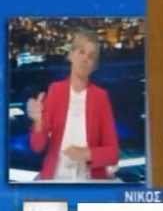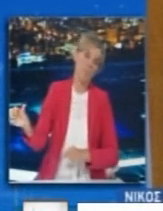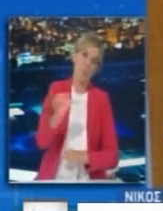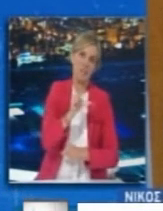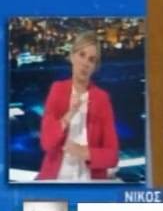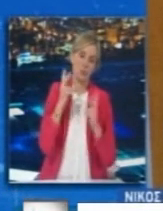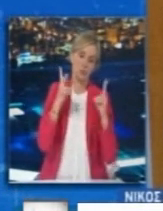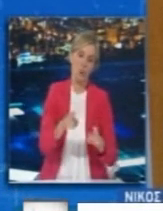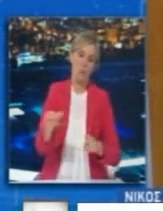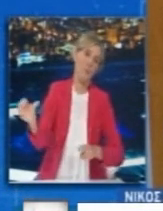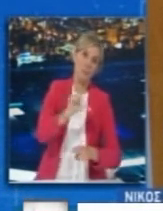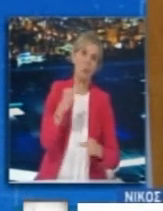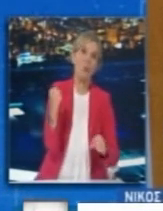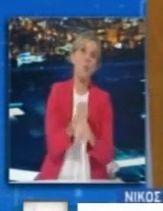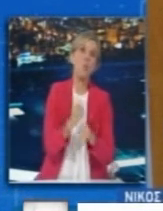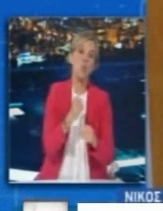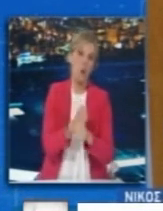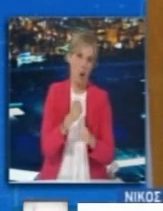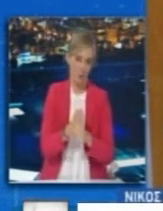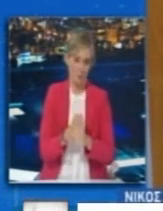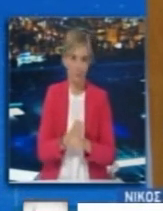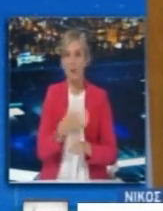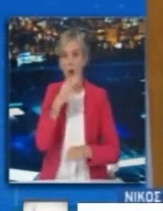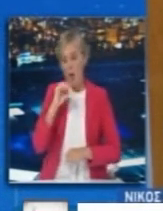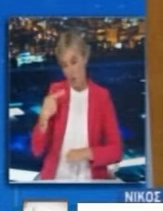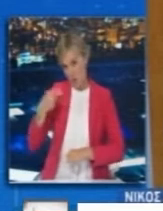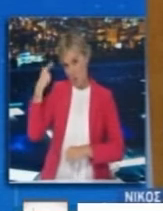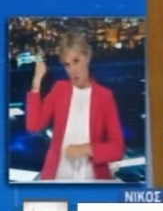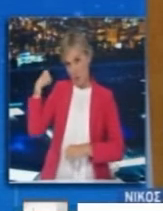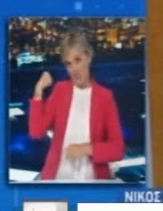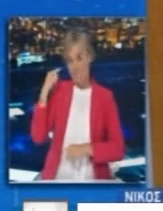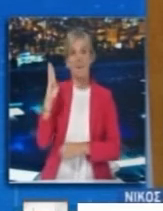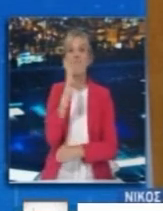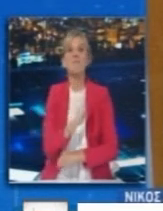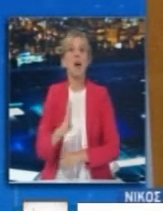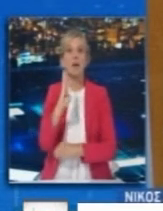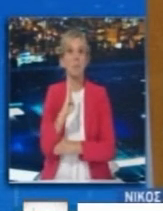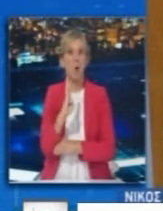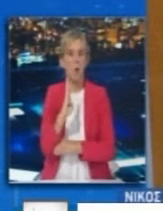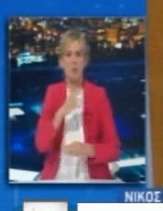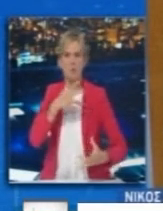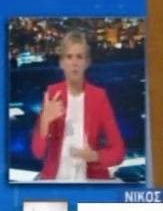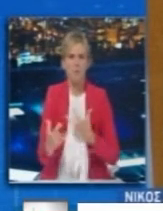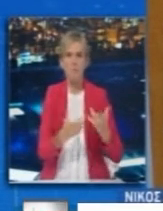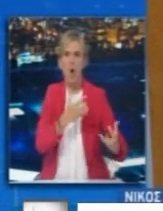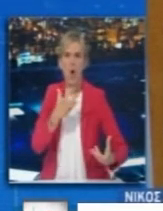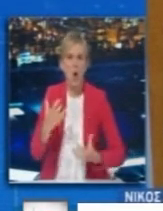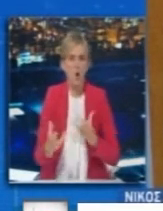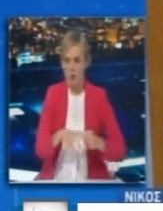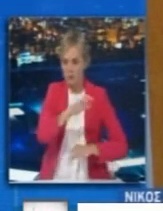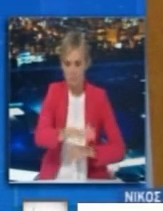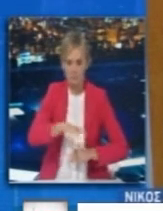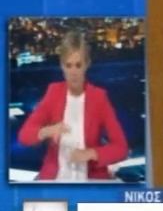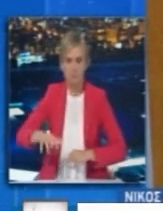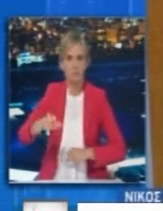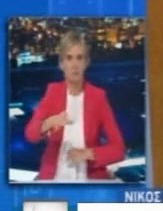μάχη. Σχετικά με την πυρκαγιά της Βαρυπόμπης που εκδηλώθηκε προχθές, συνολικά μετρήσαμε 95 αναζωπηρώσεις και σήμερα